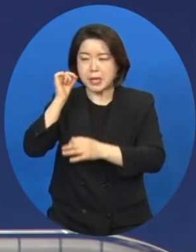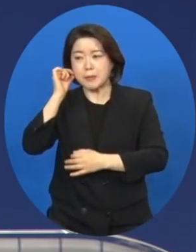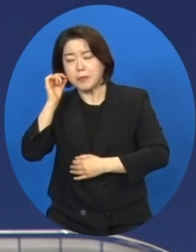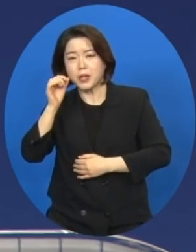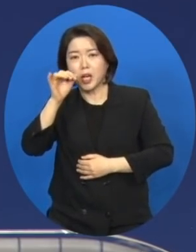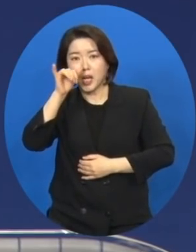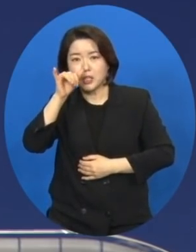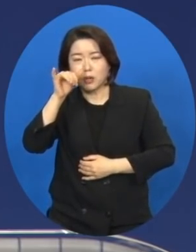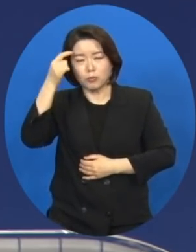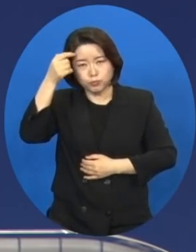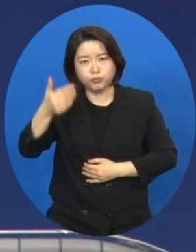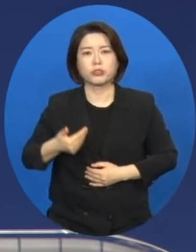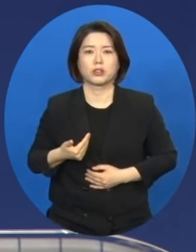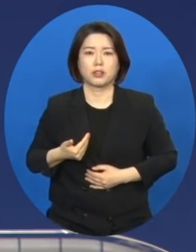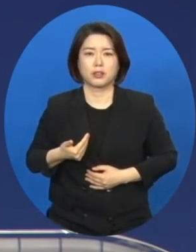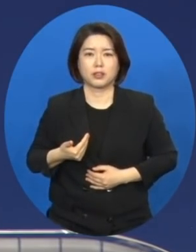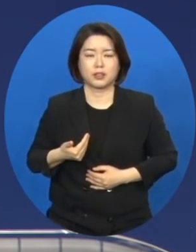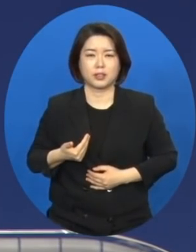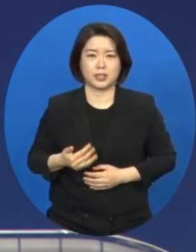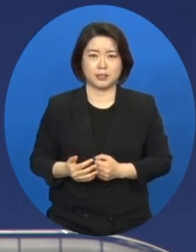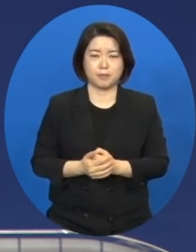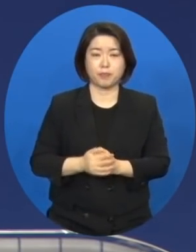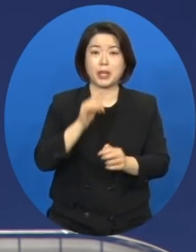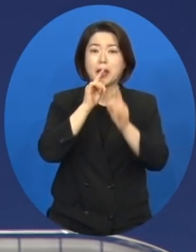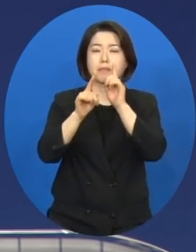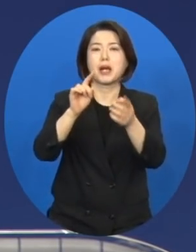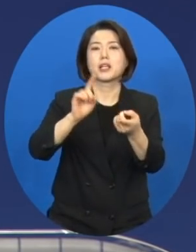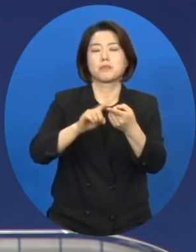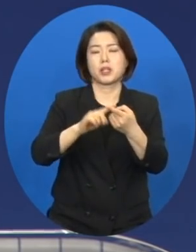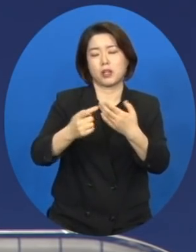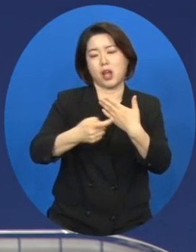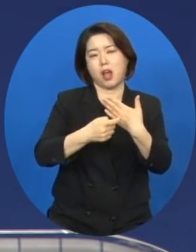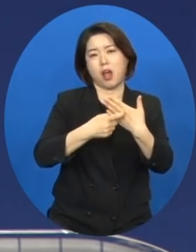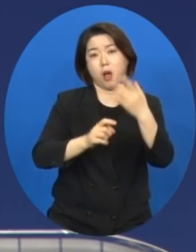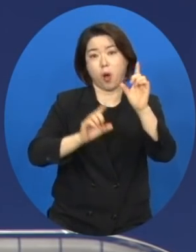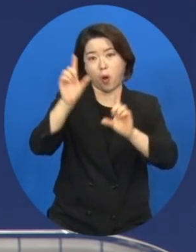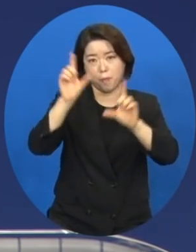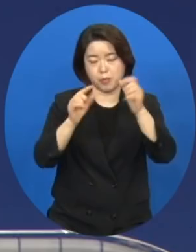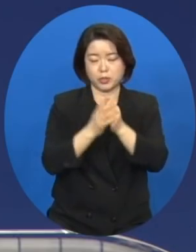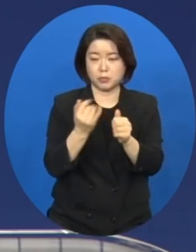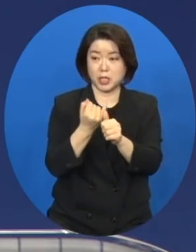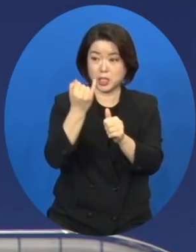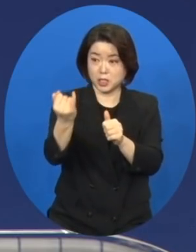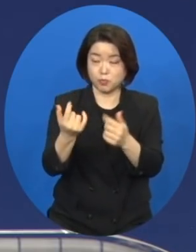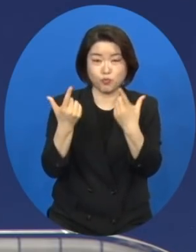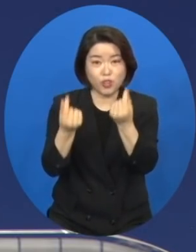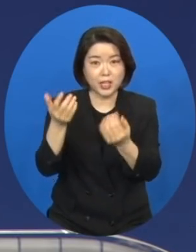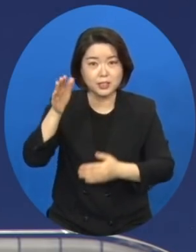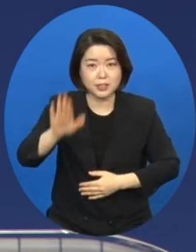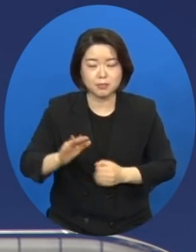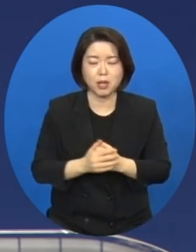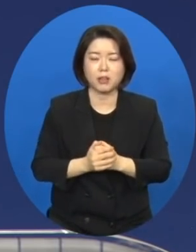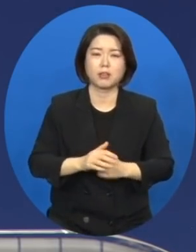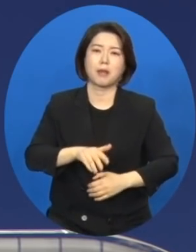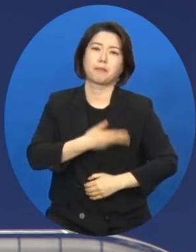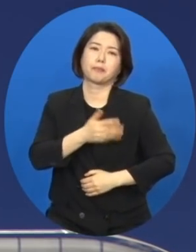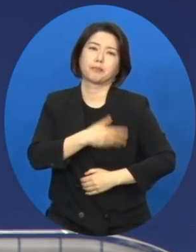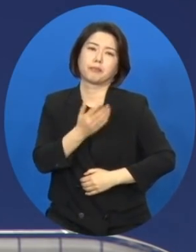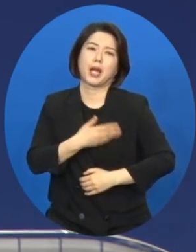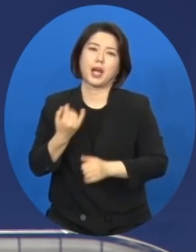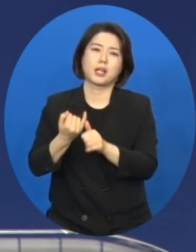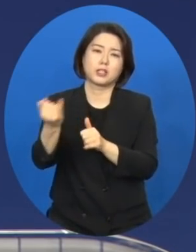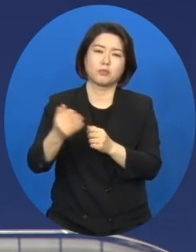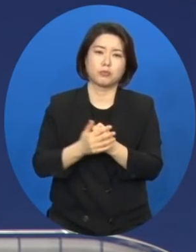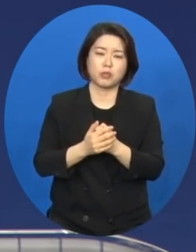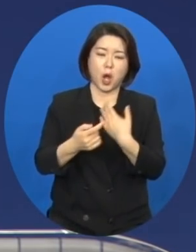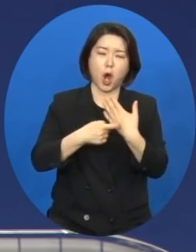않느냐라고 묻는 겁니다. 말씀드린 대로 겉모습은 신부 같지만 바람난 신부,